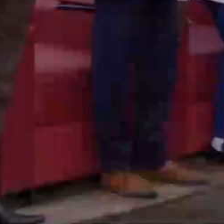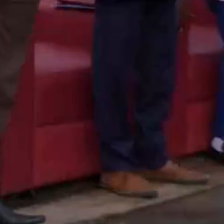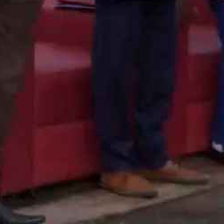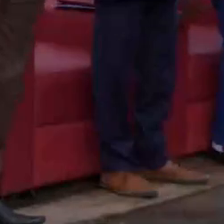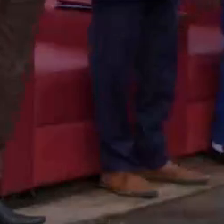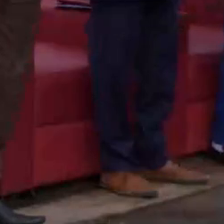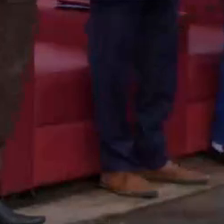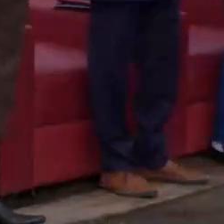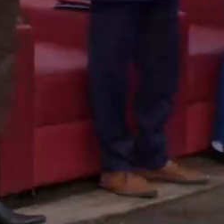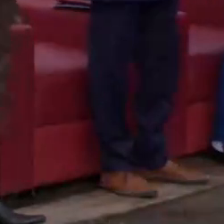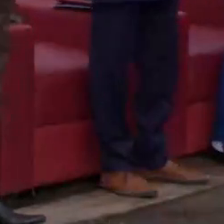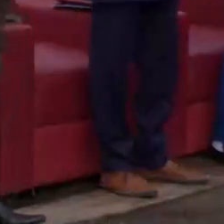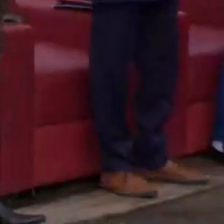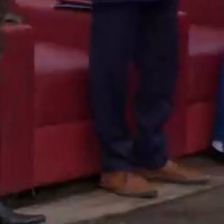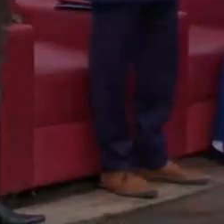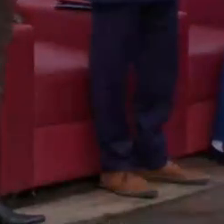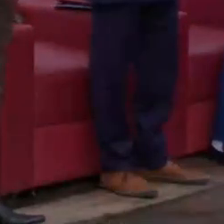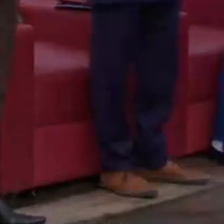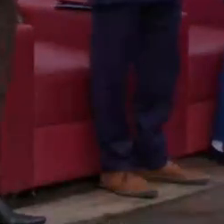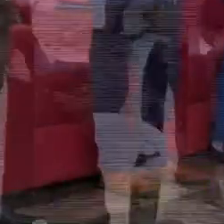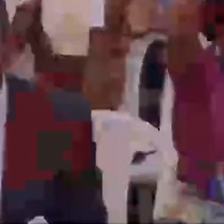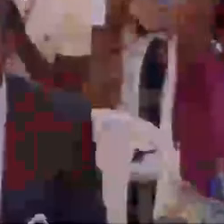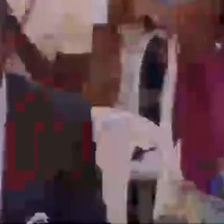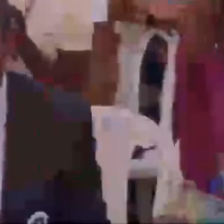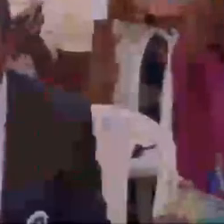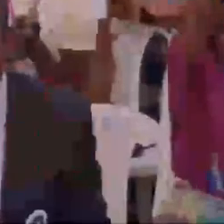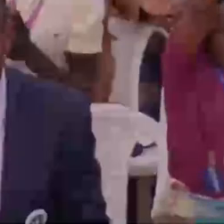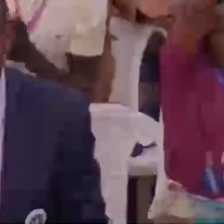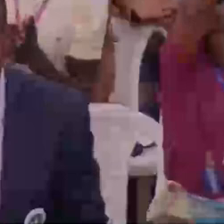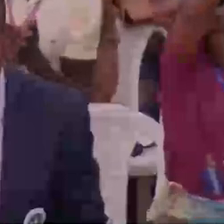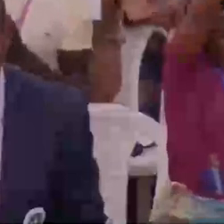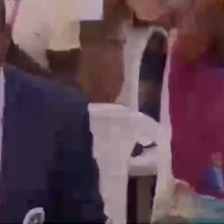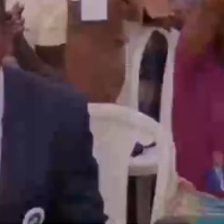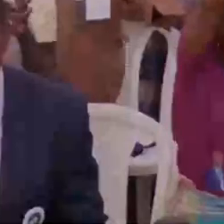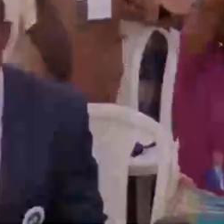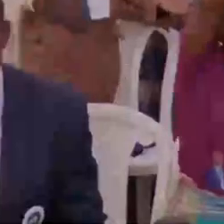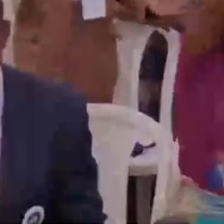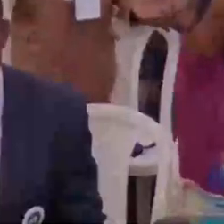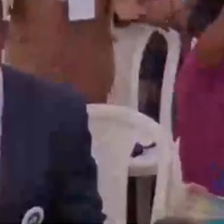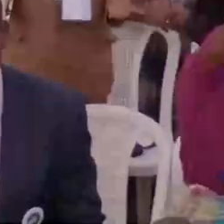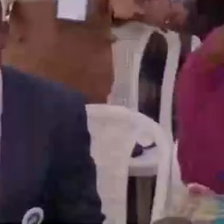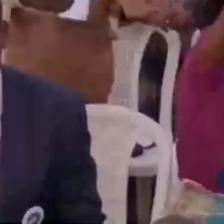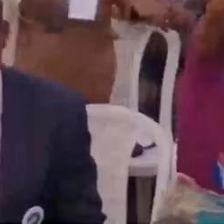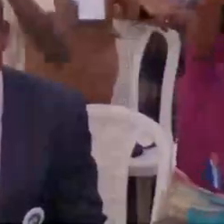embrace. J'embrasse. I believe. Je crois. It's all mine. Tout est à moi.